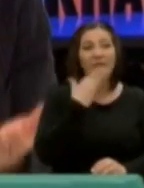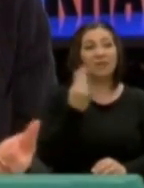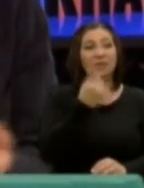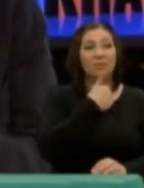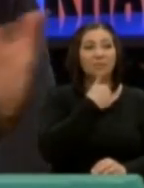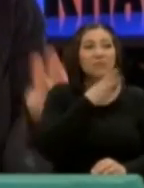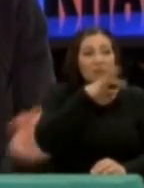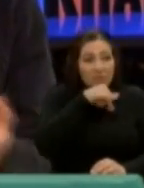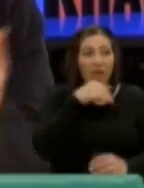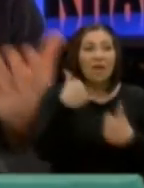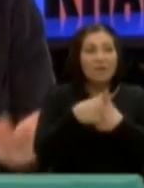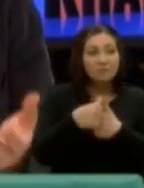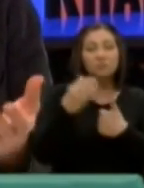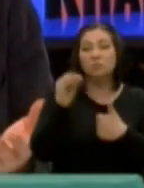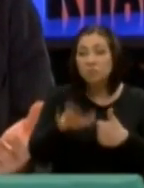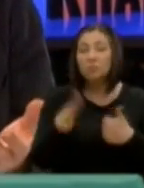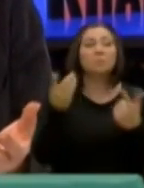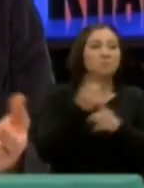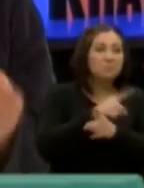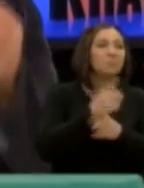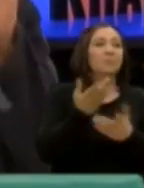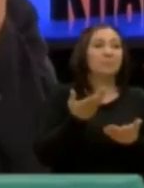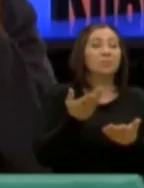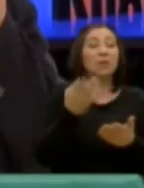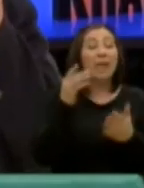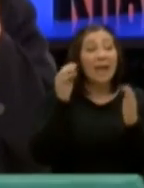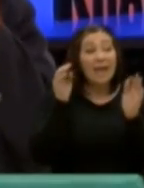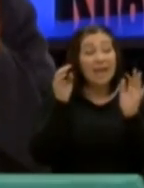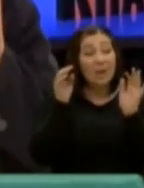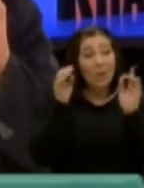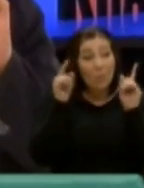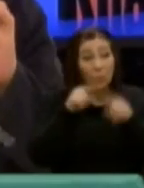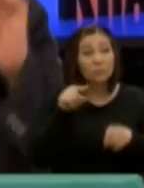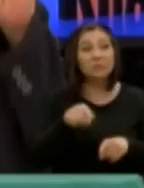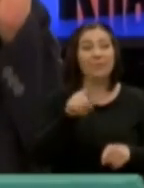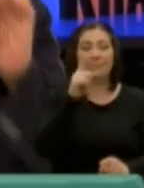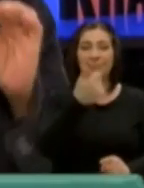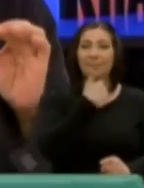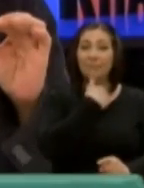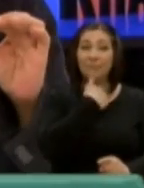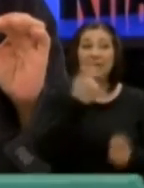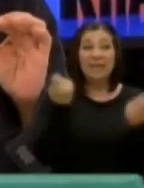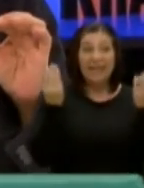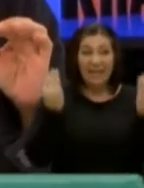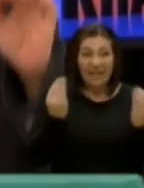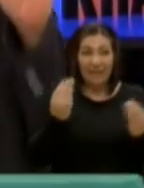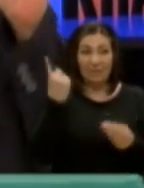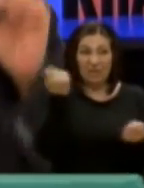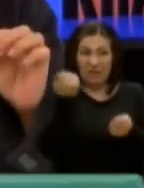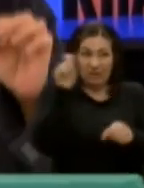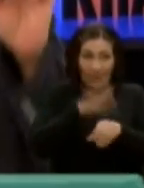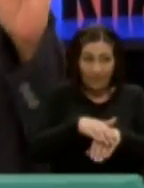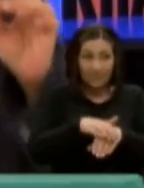adamdır. Yaşlanmaktadır, evlenecektir, evet, çocuk sahibi olacaktır filan. Zaten bir adamın iyi iş yapması,